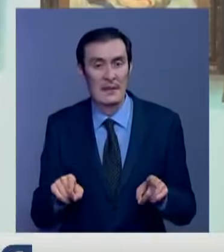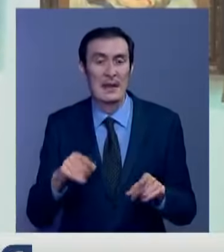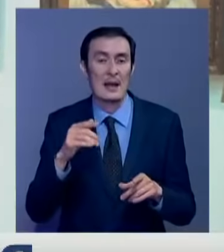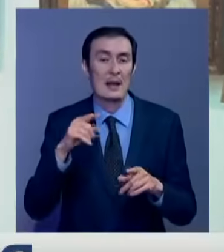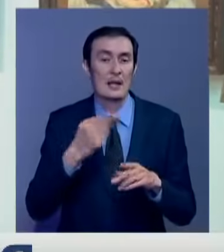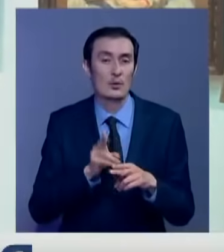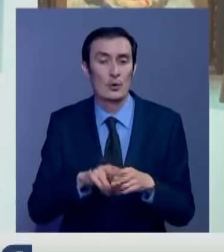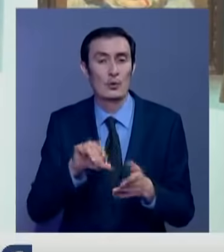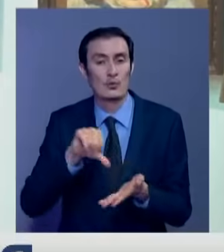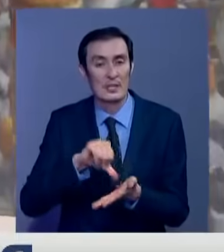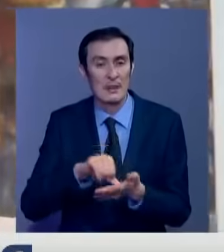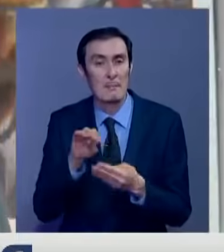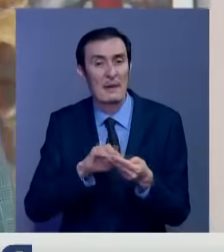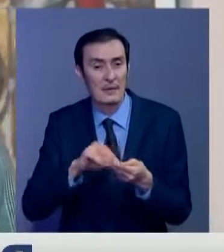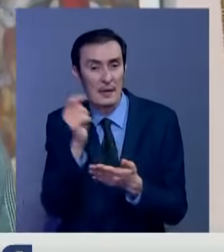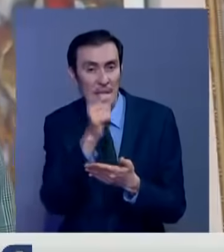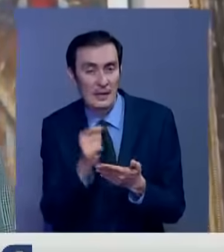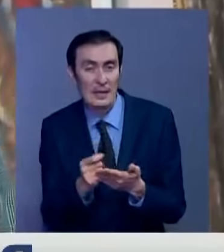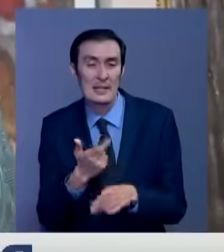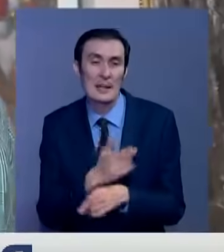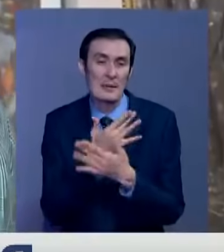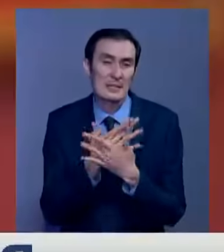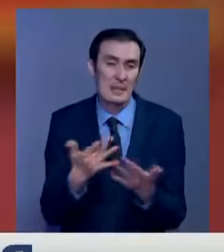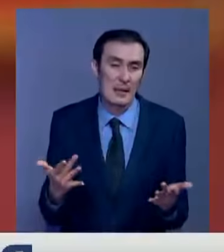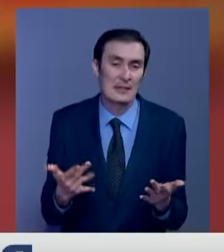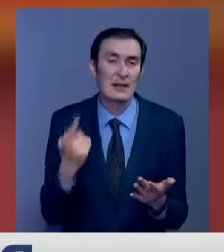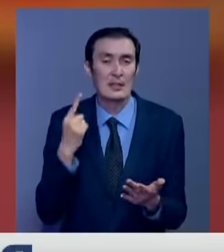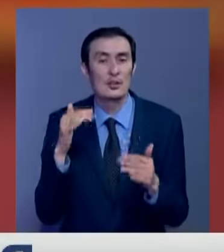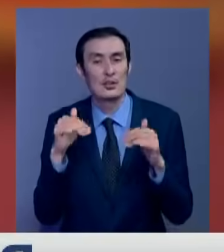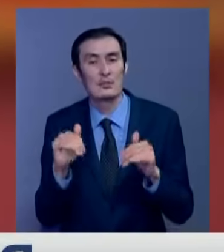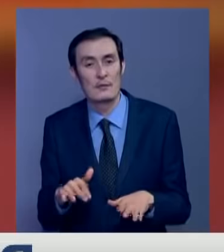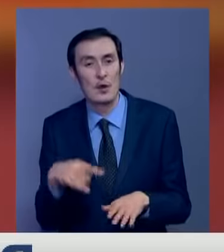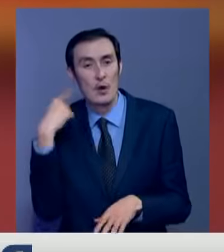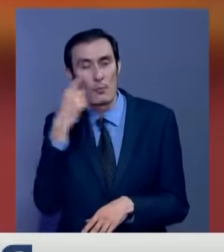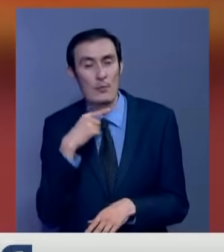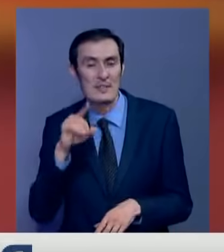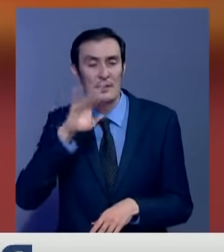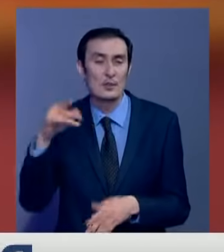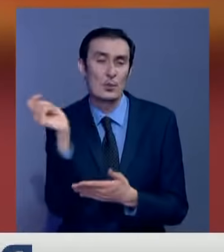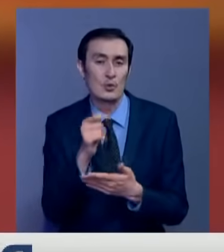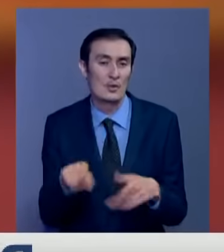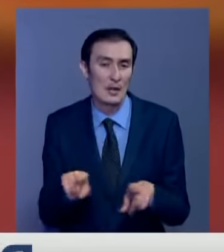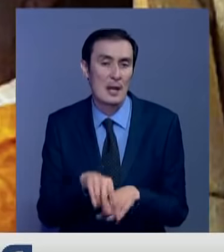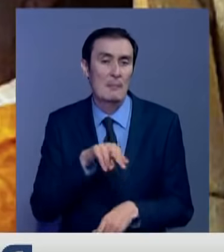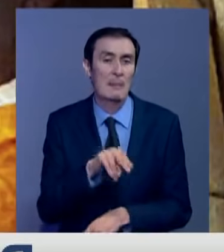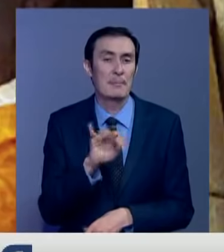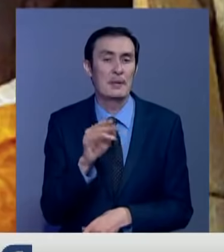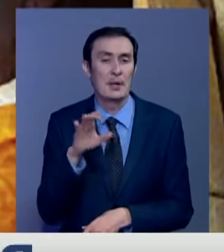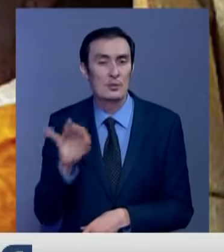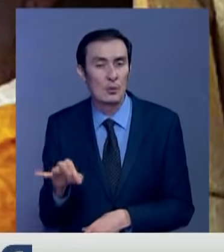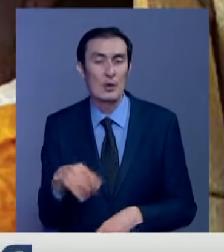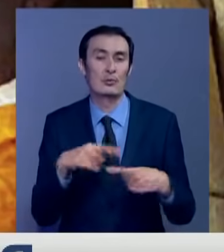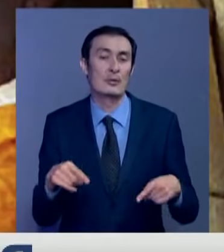которые участники челленджа старались повторить, самые разнообразные. Одни решили принять образ полотен известных художников, таких как Пикассо,